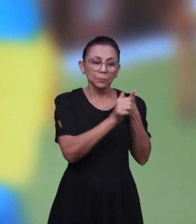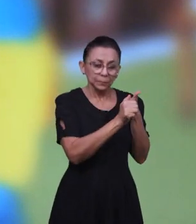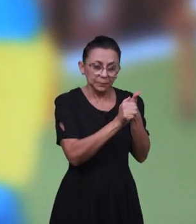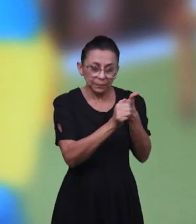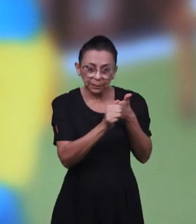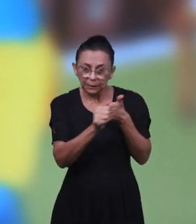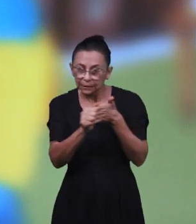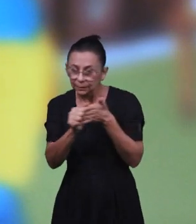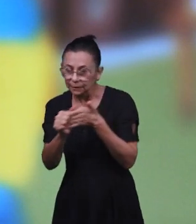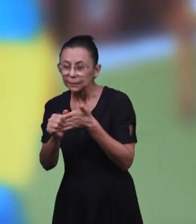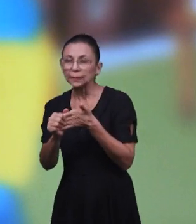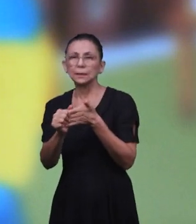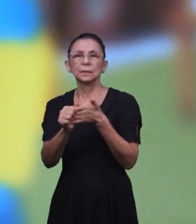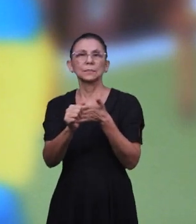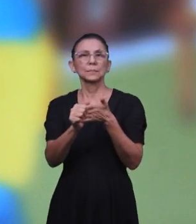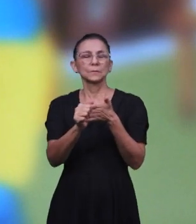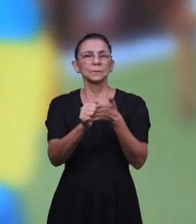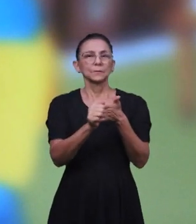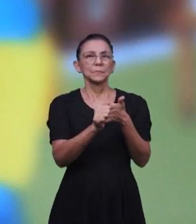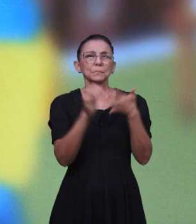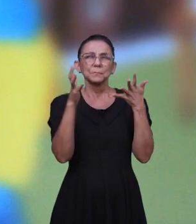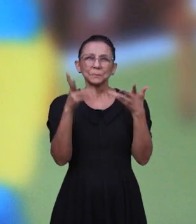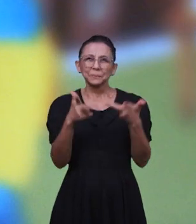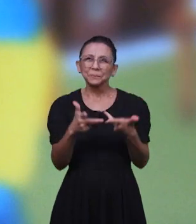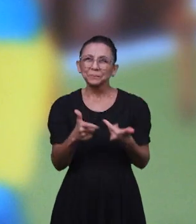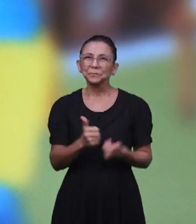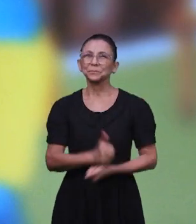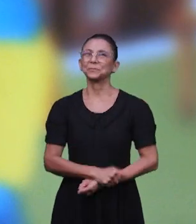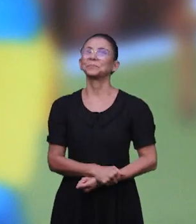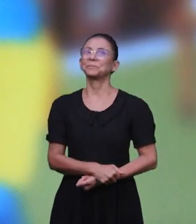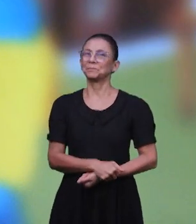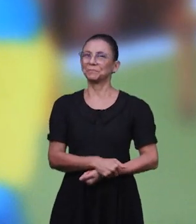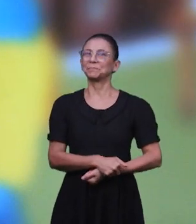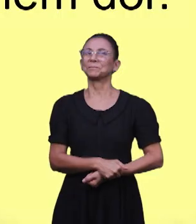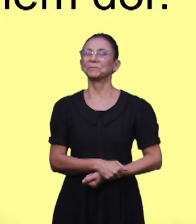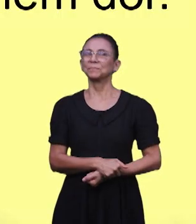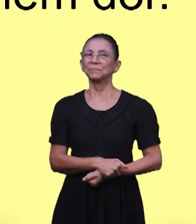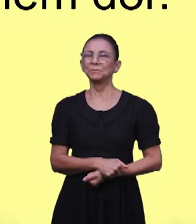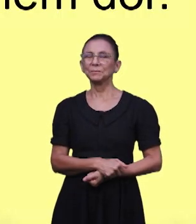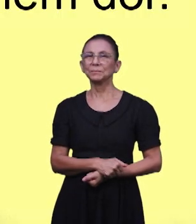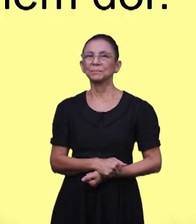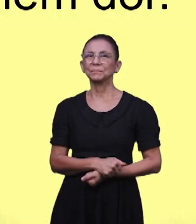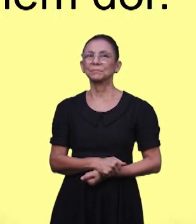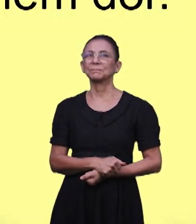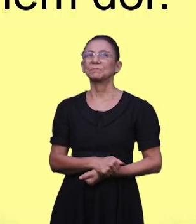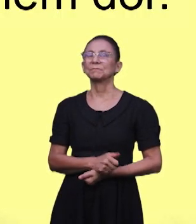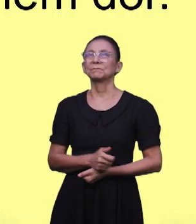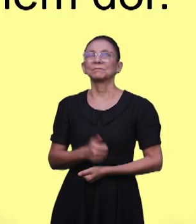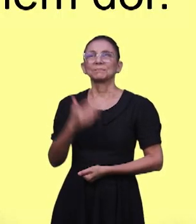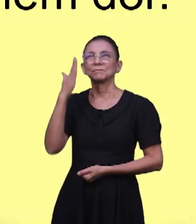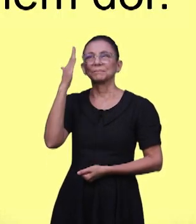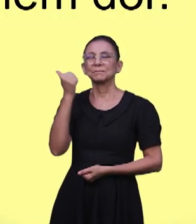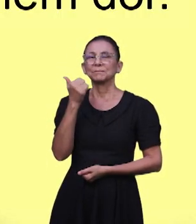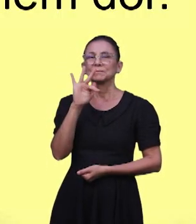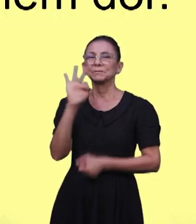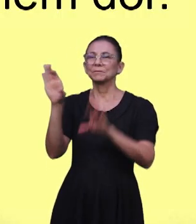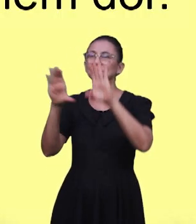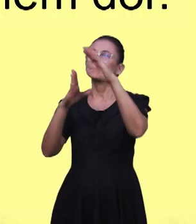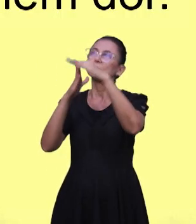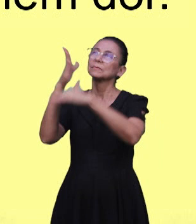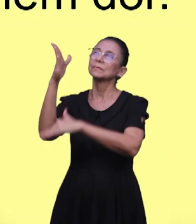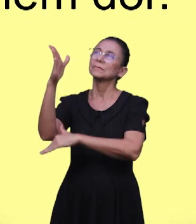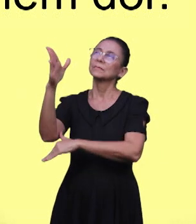Et comment il est merveilleux de savoir que nous sommes en train de marcher vers le ciel, où il n'y aura plus de tristesse,